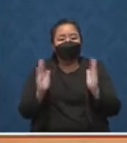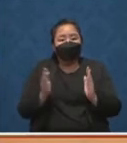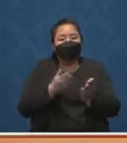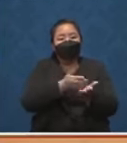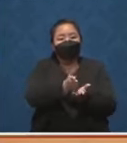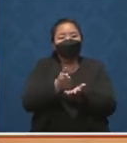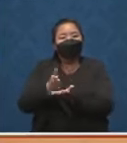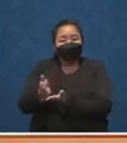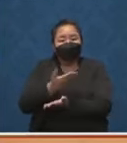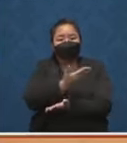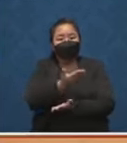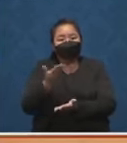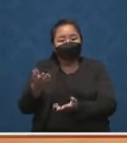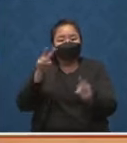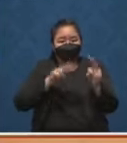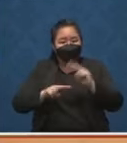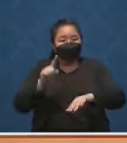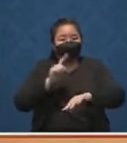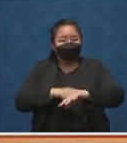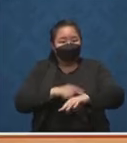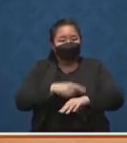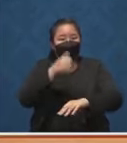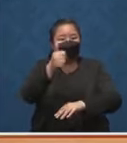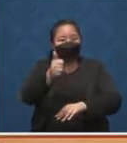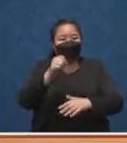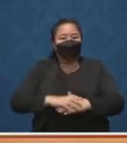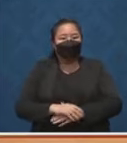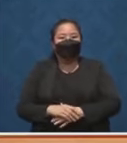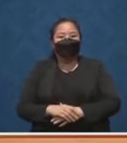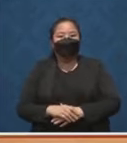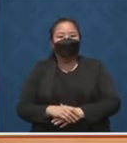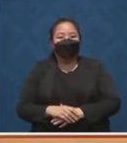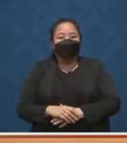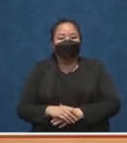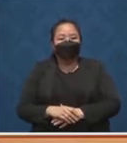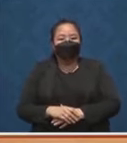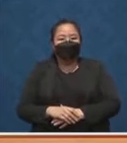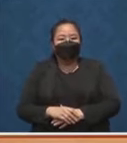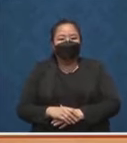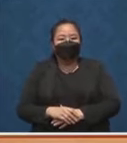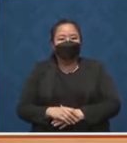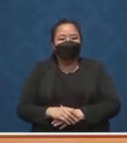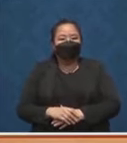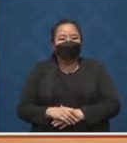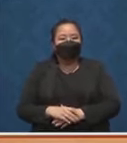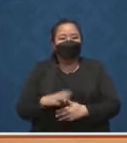ะครับได้ดูแลรักษาเวลาได้อย่างดีครับครับกระทู้ที่